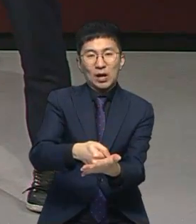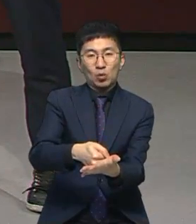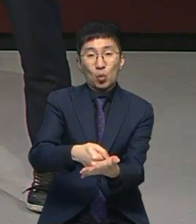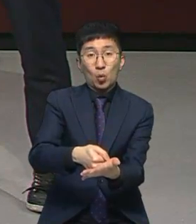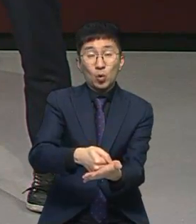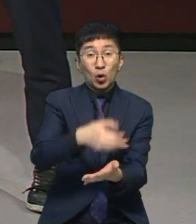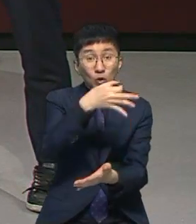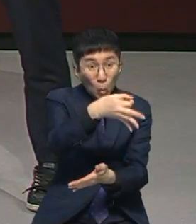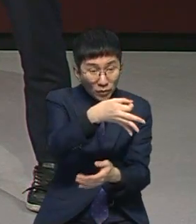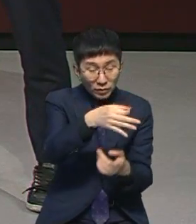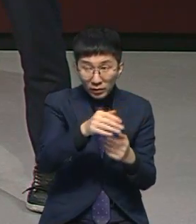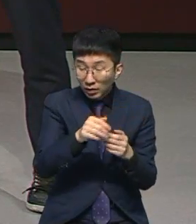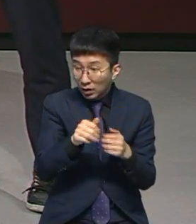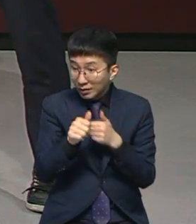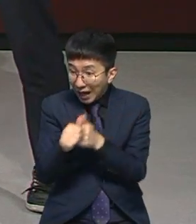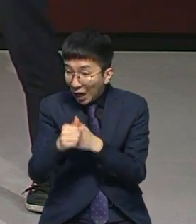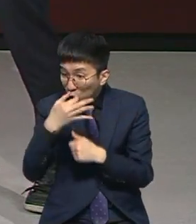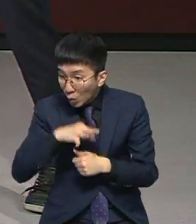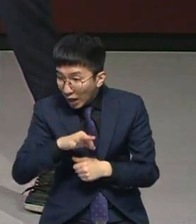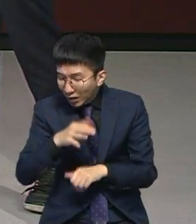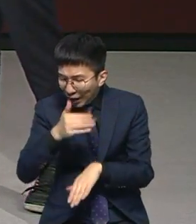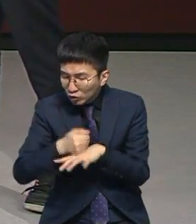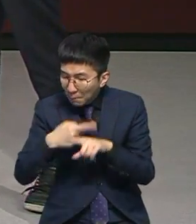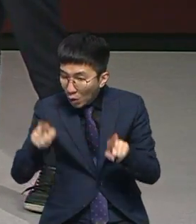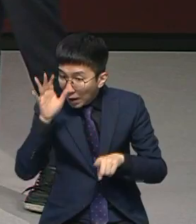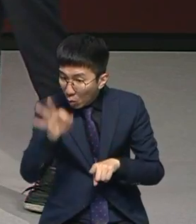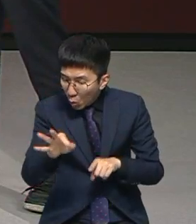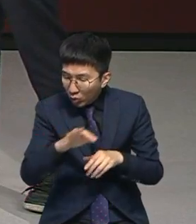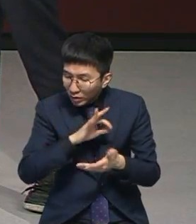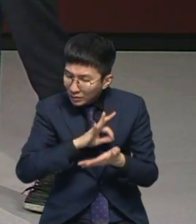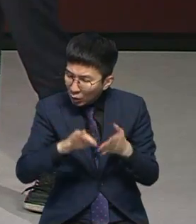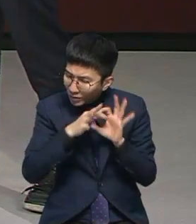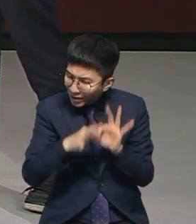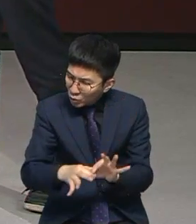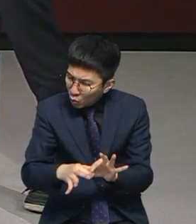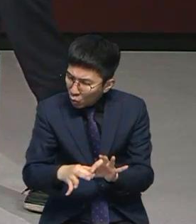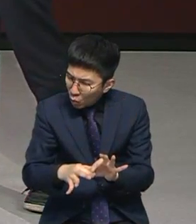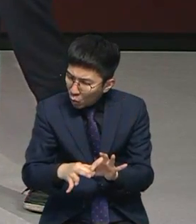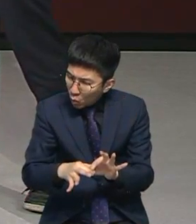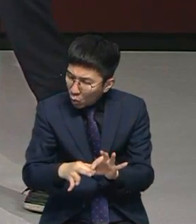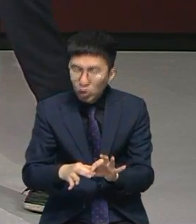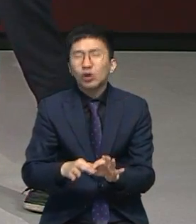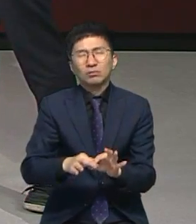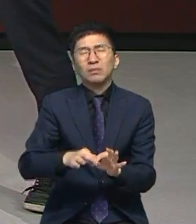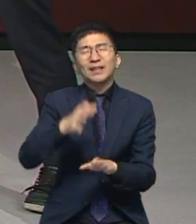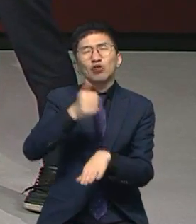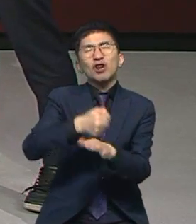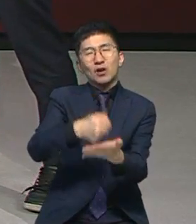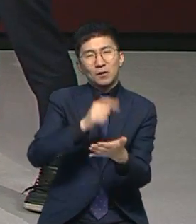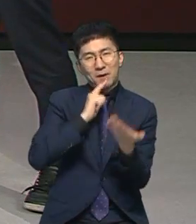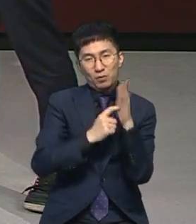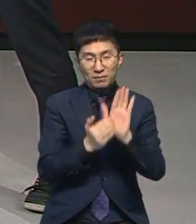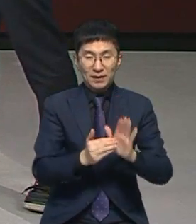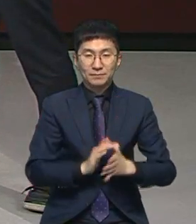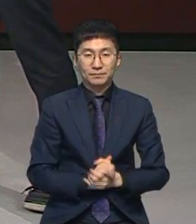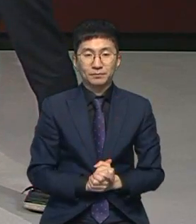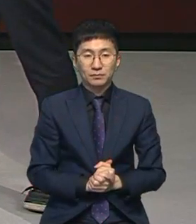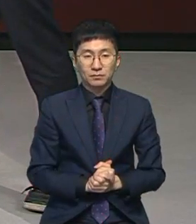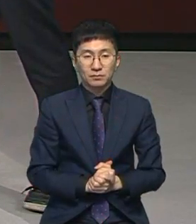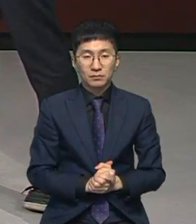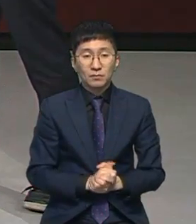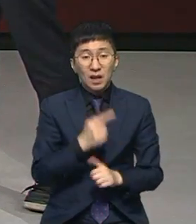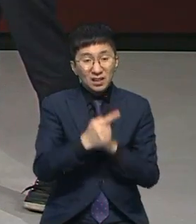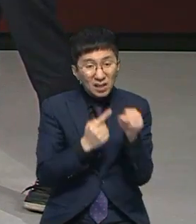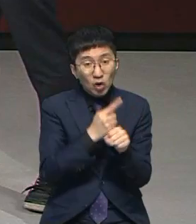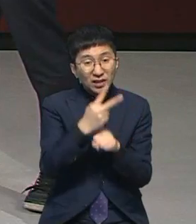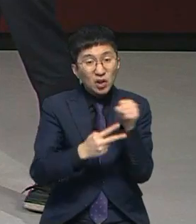대비 효과는 사후에 평가해서 계속 쓸지 말지를 결정하겠다고 했습니다. 1, 2년 정도 기다리는데